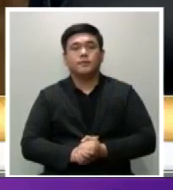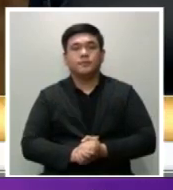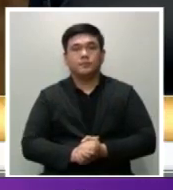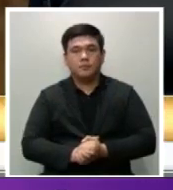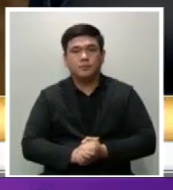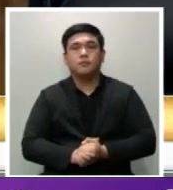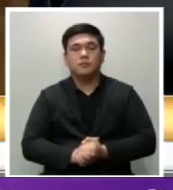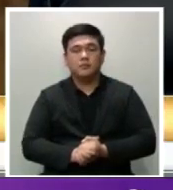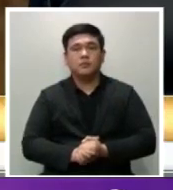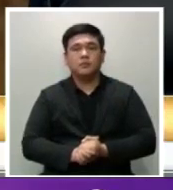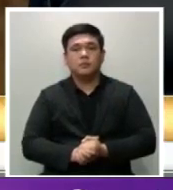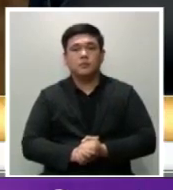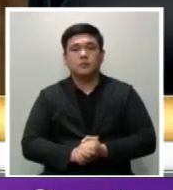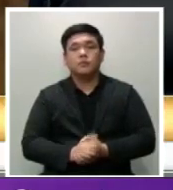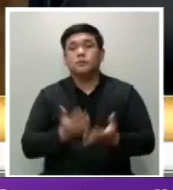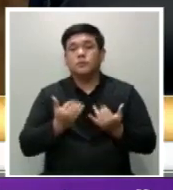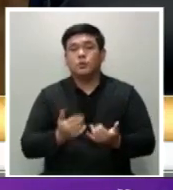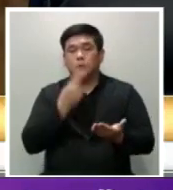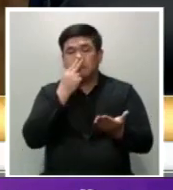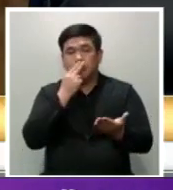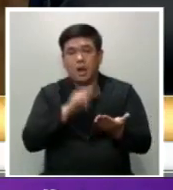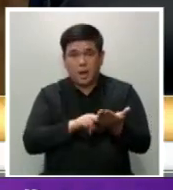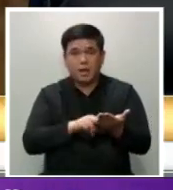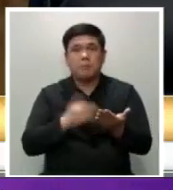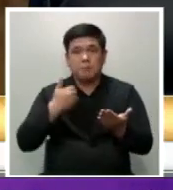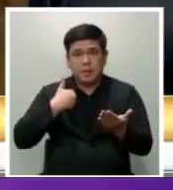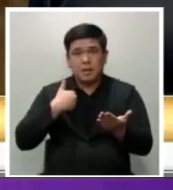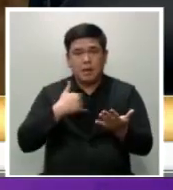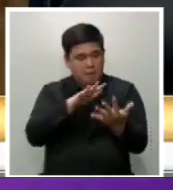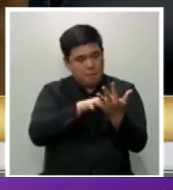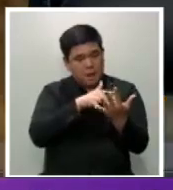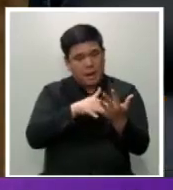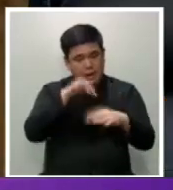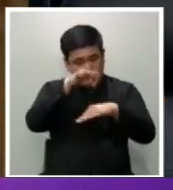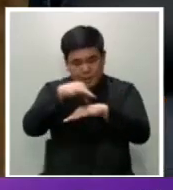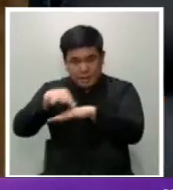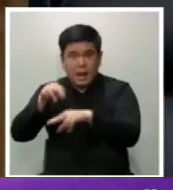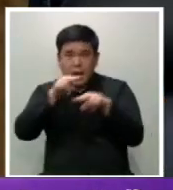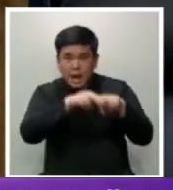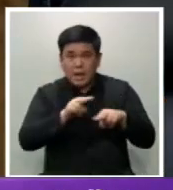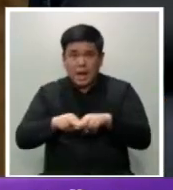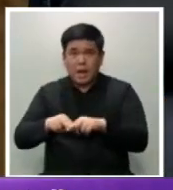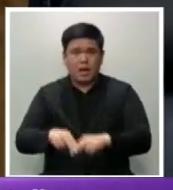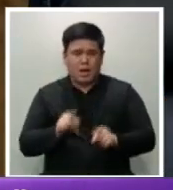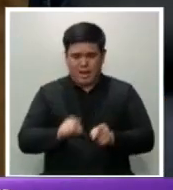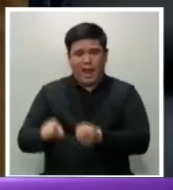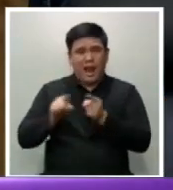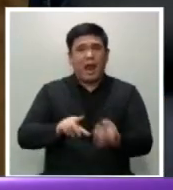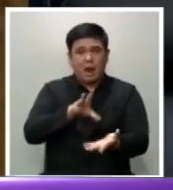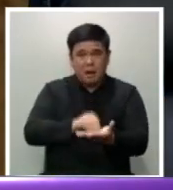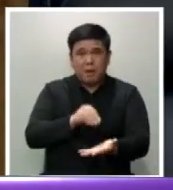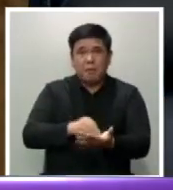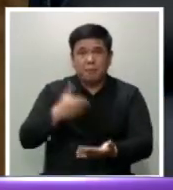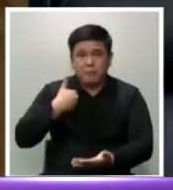เรื่องนี้มีหนังสือเชิญประชุมมีแผนผังที่นั่งคนประชุมมีบันทึกรายงานการประชุม